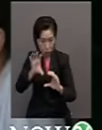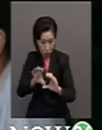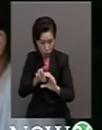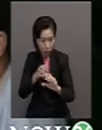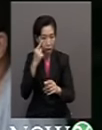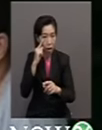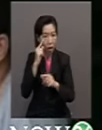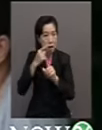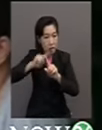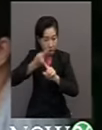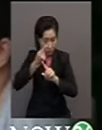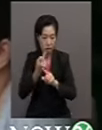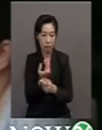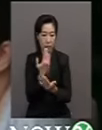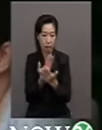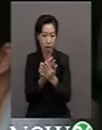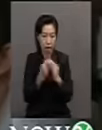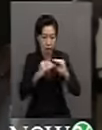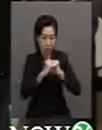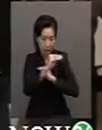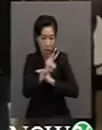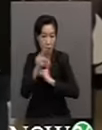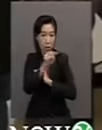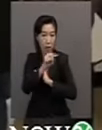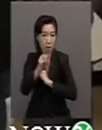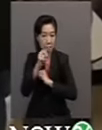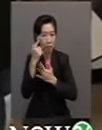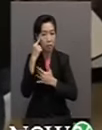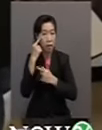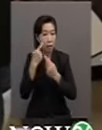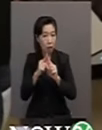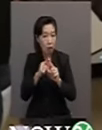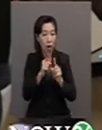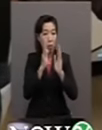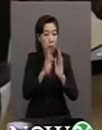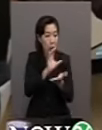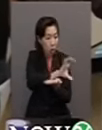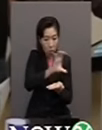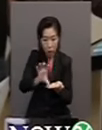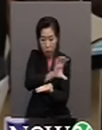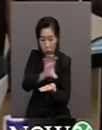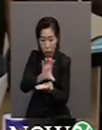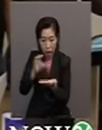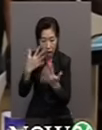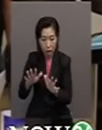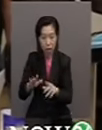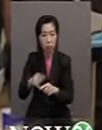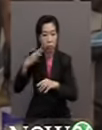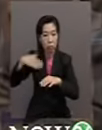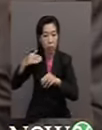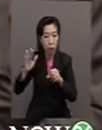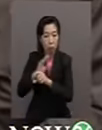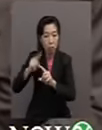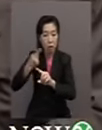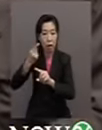เป็นต่อปีก็หลาย 10% ต่อปีนะครับแต่ไปๆมาๆได้เงินมาไม่จ่ายปันผลตามที่กล่าวอ้างส่วนขาฝั่